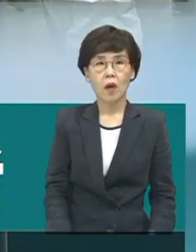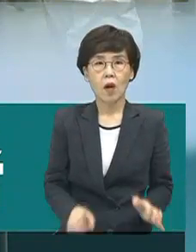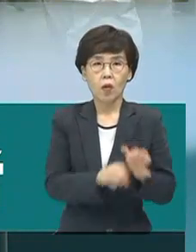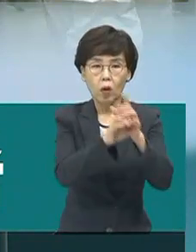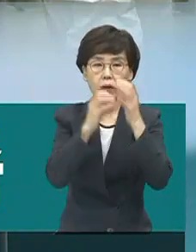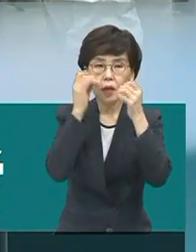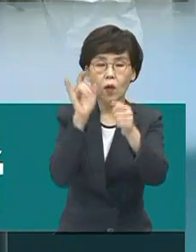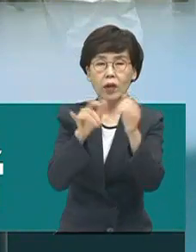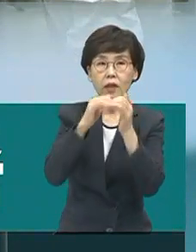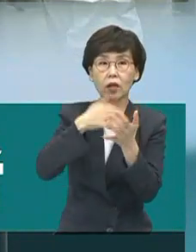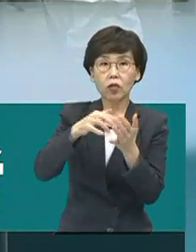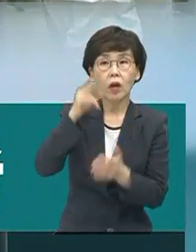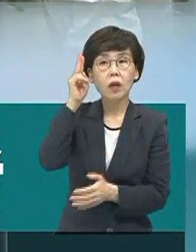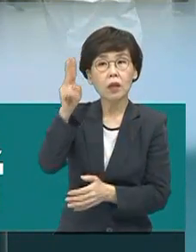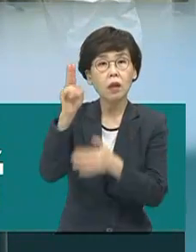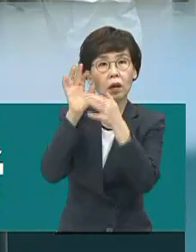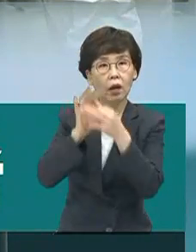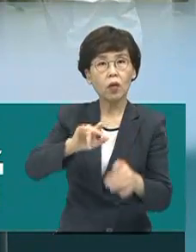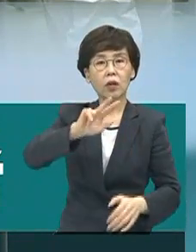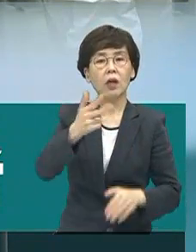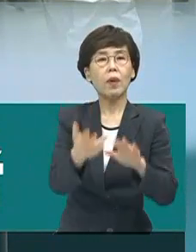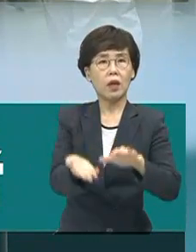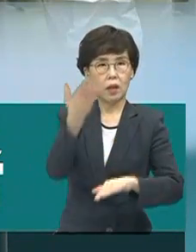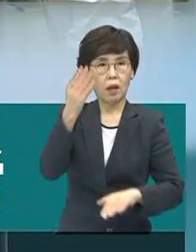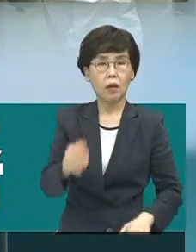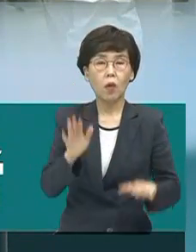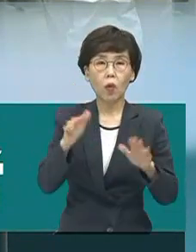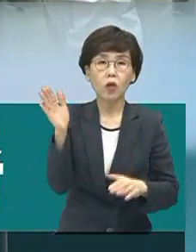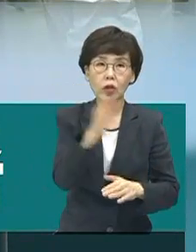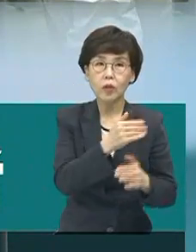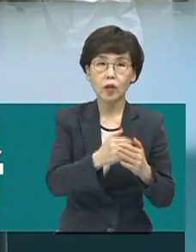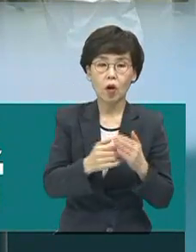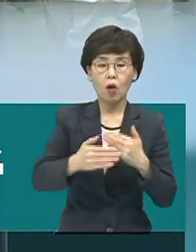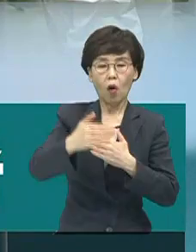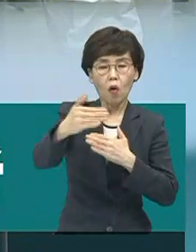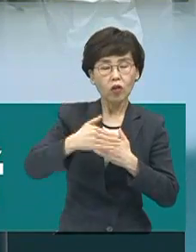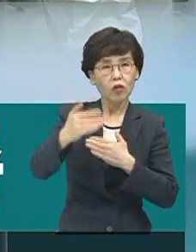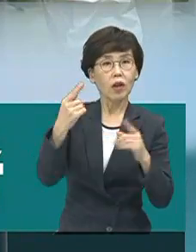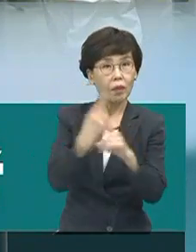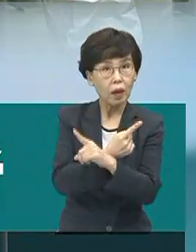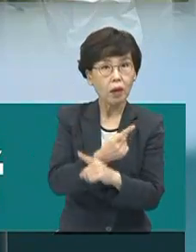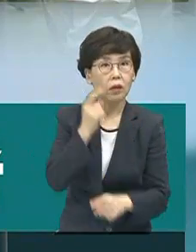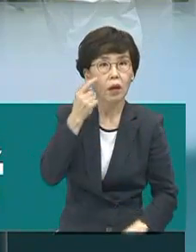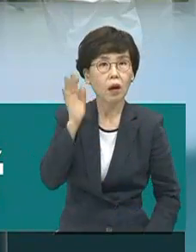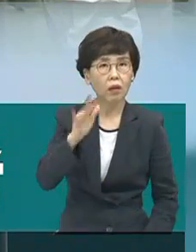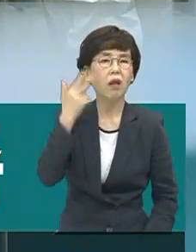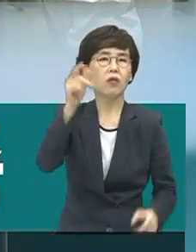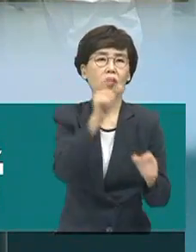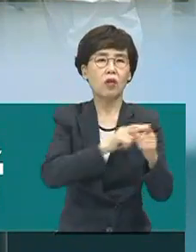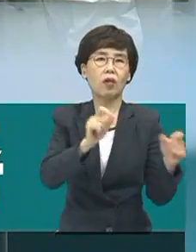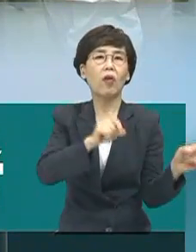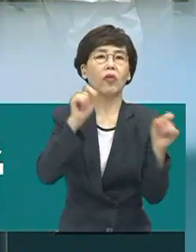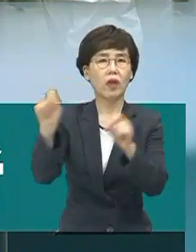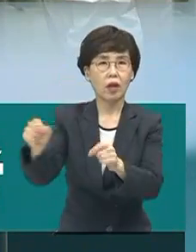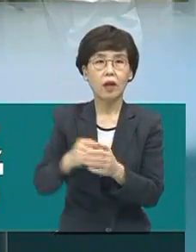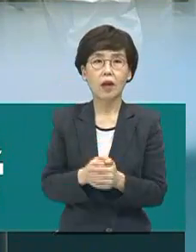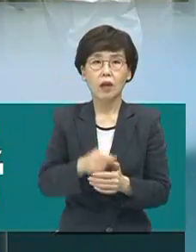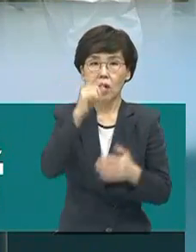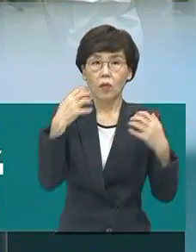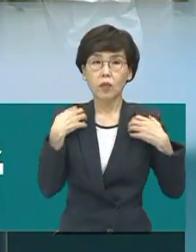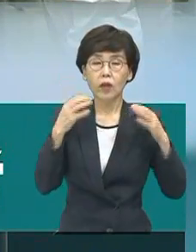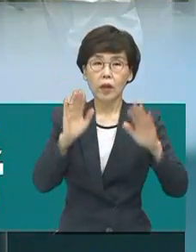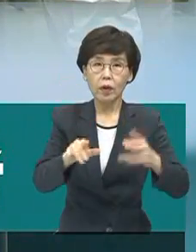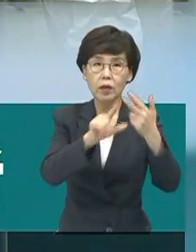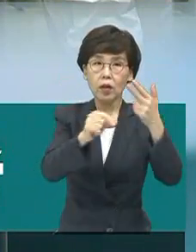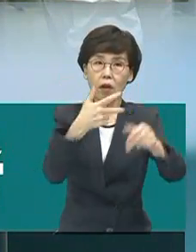코로나19 신규 확진자는 이틀 연속 700명을 웃돌았습니다. 오늘부터 완화될 예정이던 거리두기는 일주일 미뤄졌는데요. 정부는 이달 백신 접종